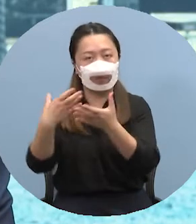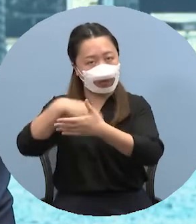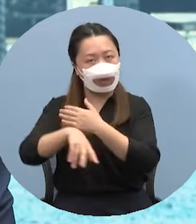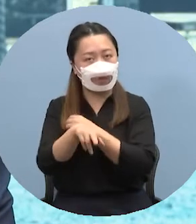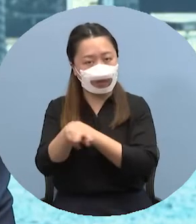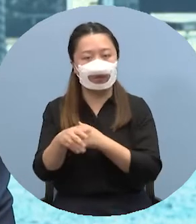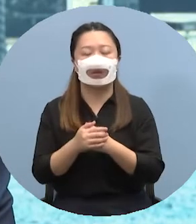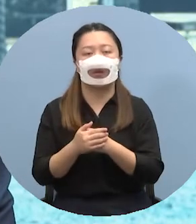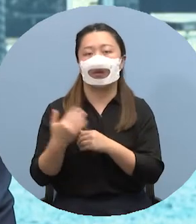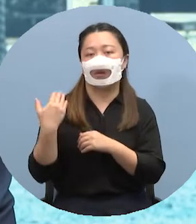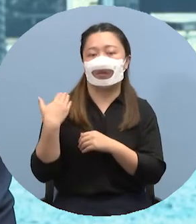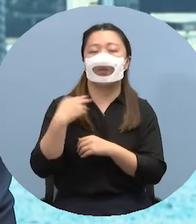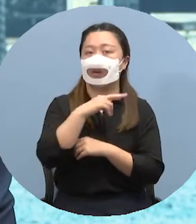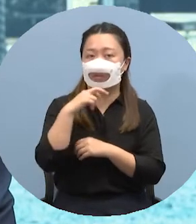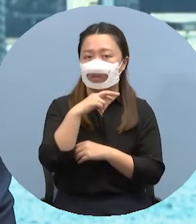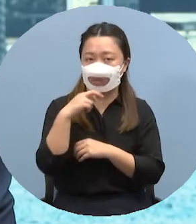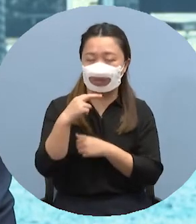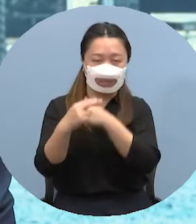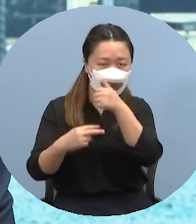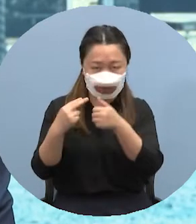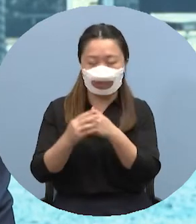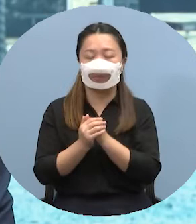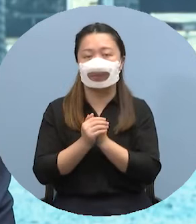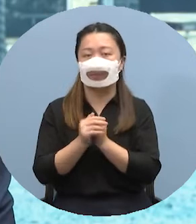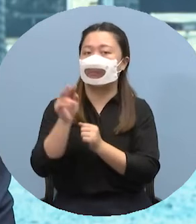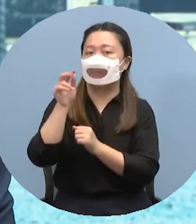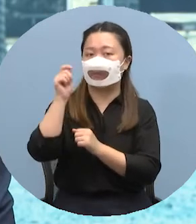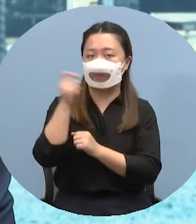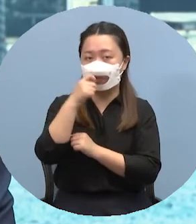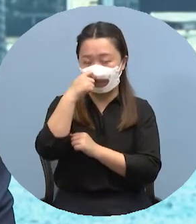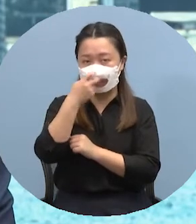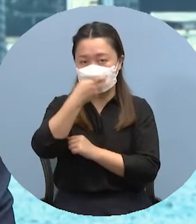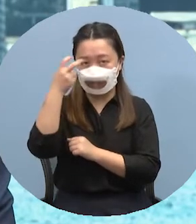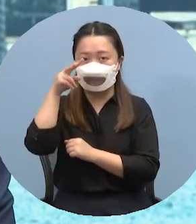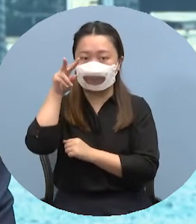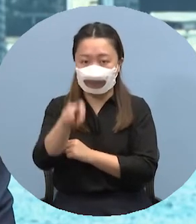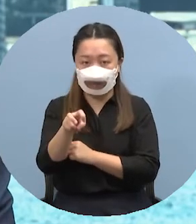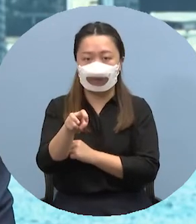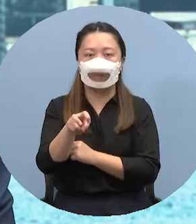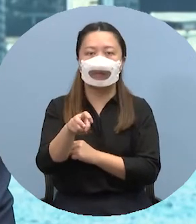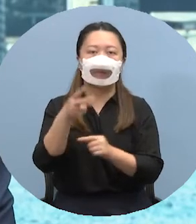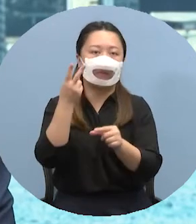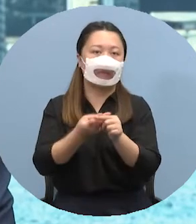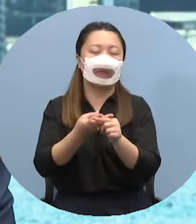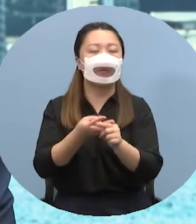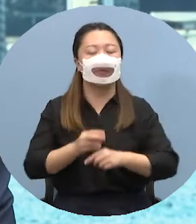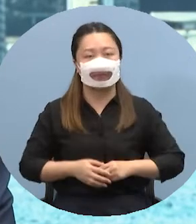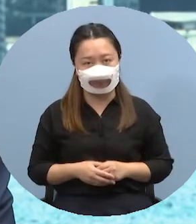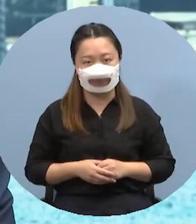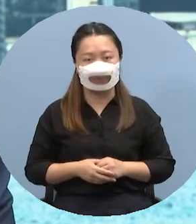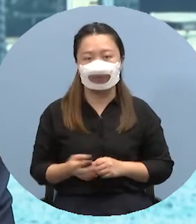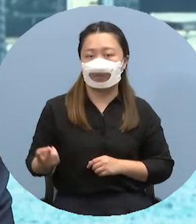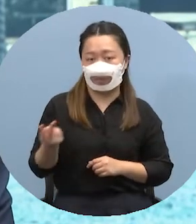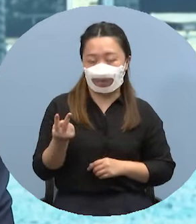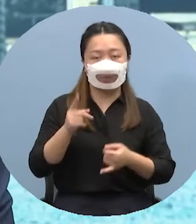在昨天下午的樣本是快速抗原檢測的樣本是呈陽性，兩